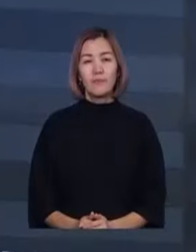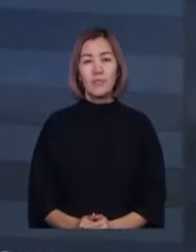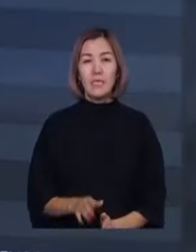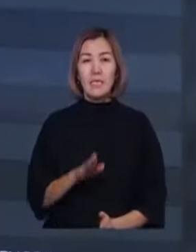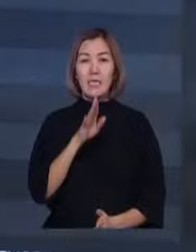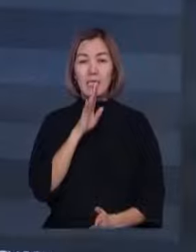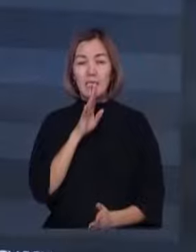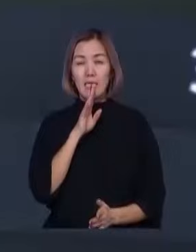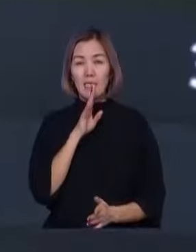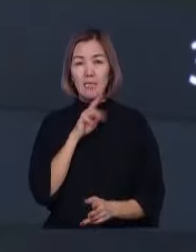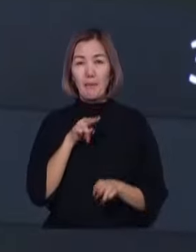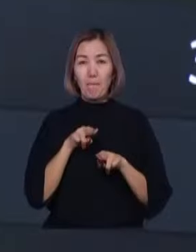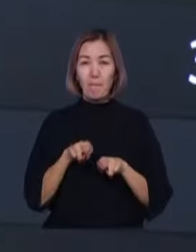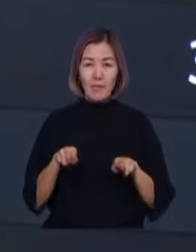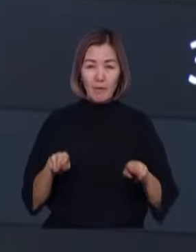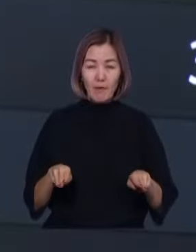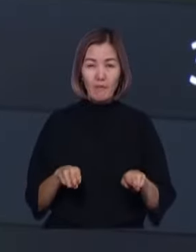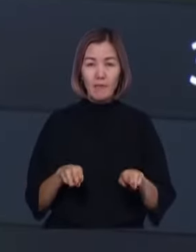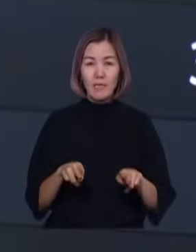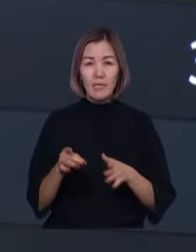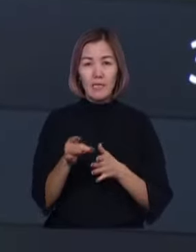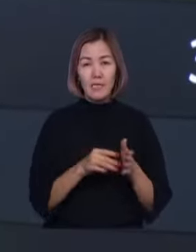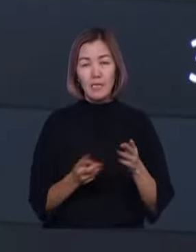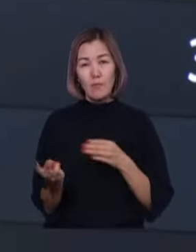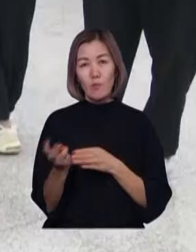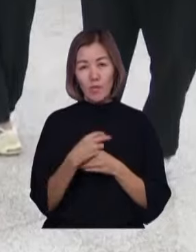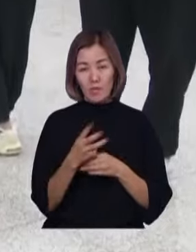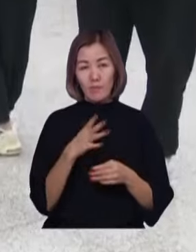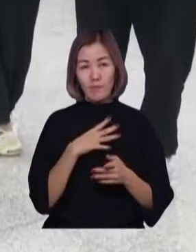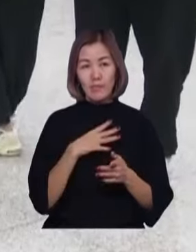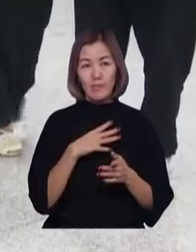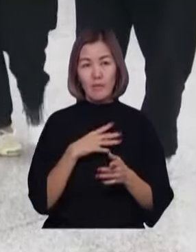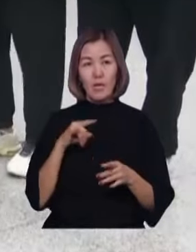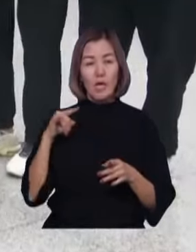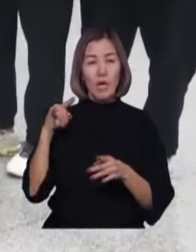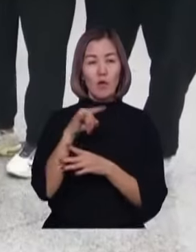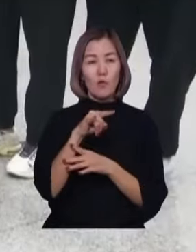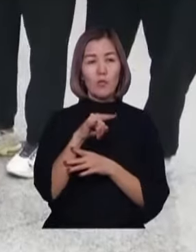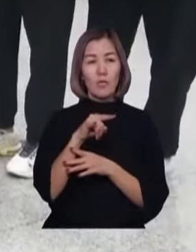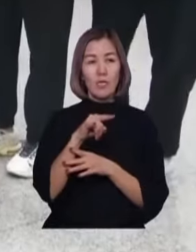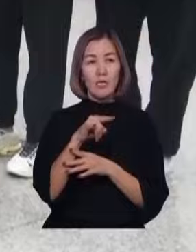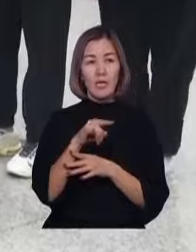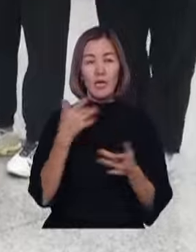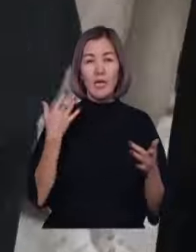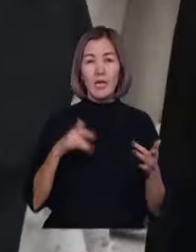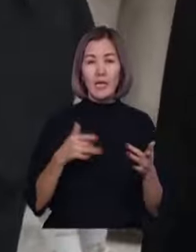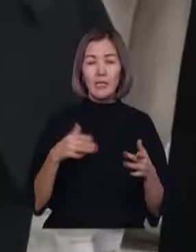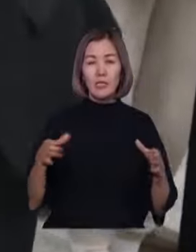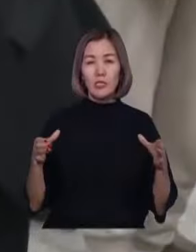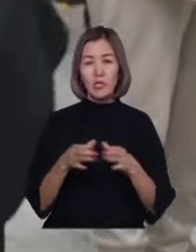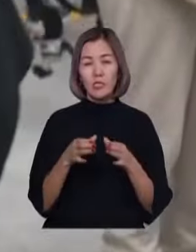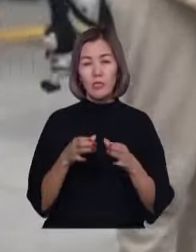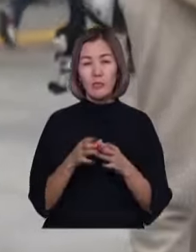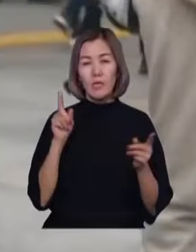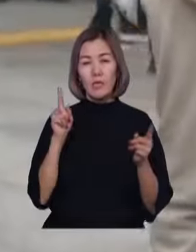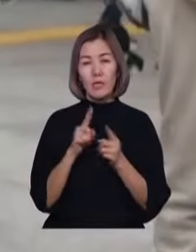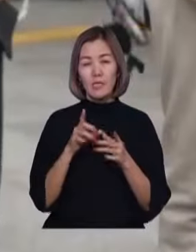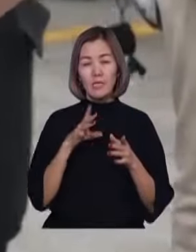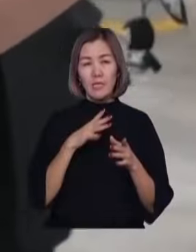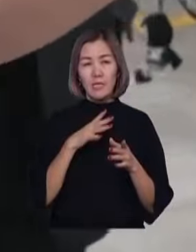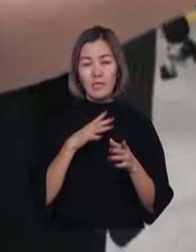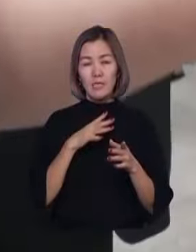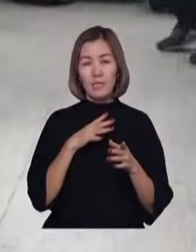Бұрымдыларымыздың жеңісін Петропавлден келгеннен салтанатпен атап өту басталды. Әуежайда көмбірлеген күйдің сүйемелдеумен ән шашылып, қуанышты игі жақсылар